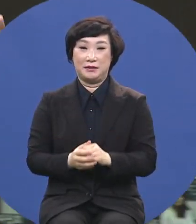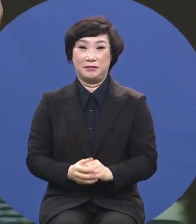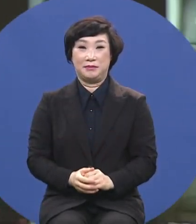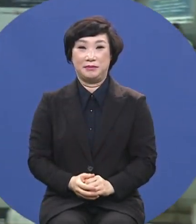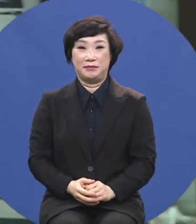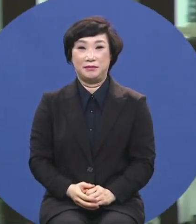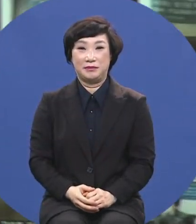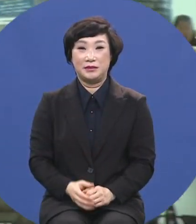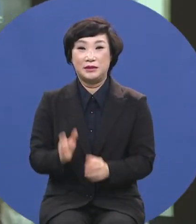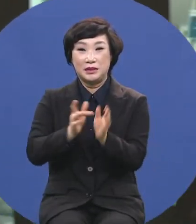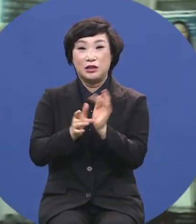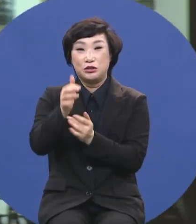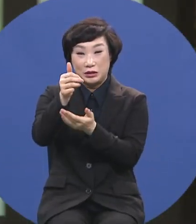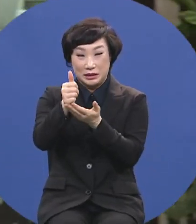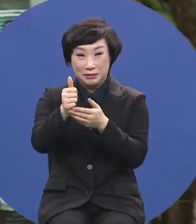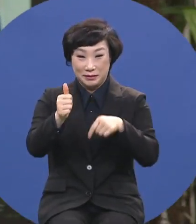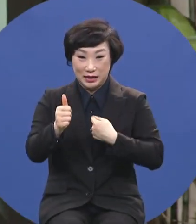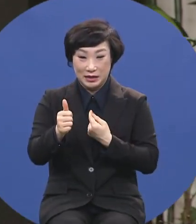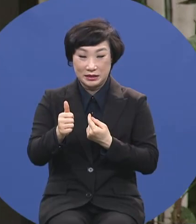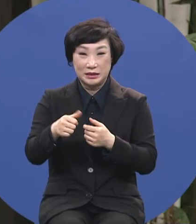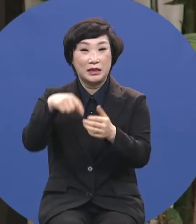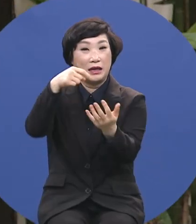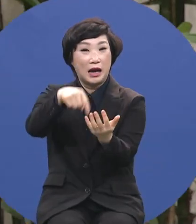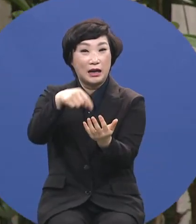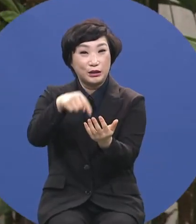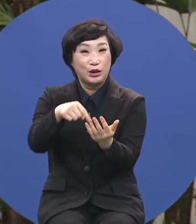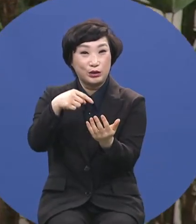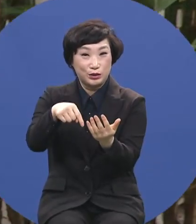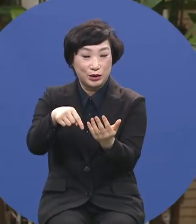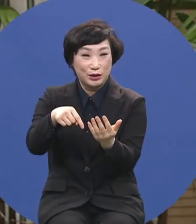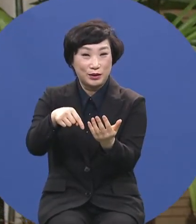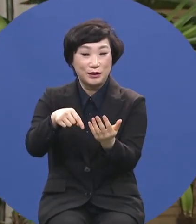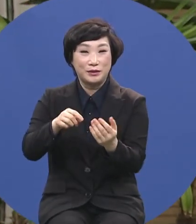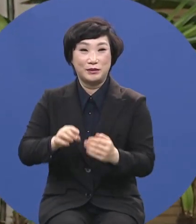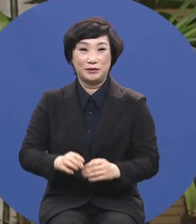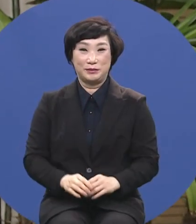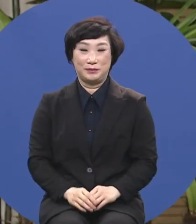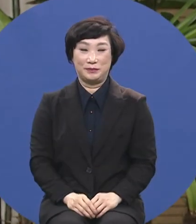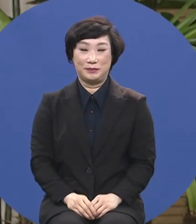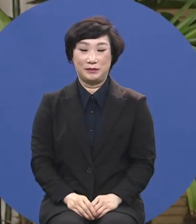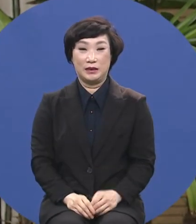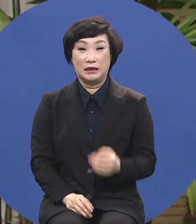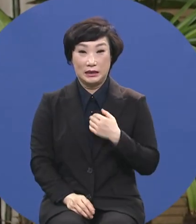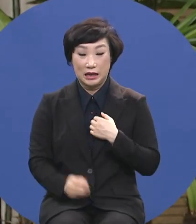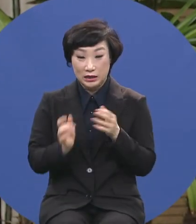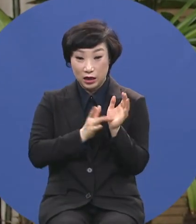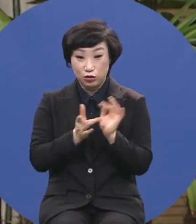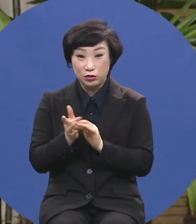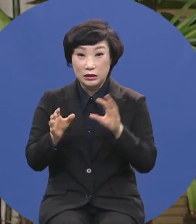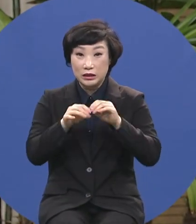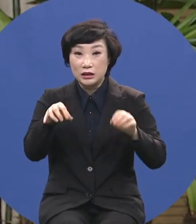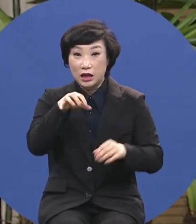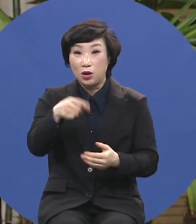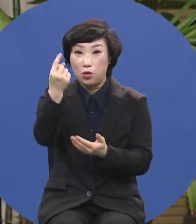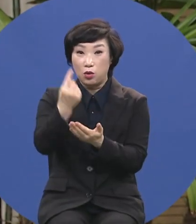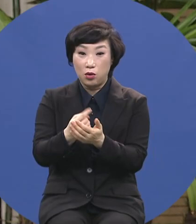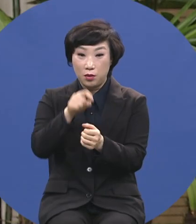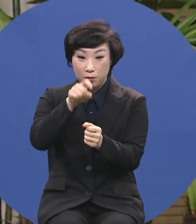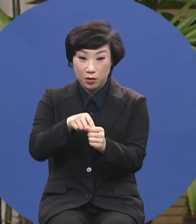열심히 예수님 자신을 가르쳤습니다. 내가 이 땅에 왜